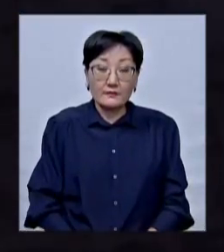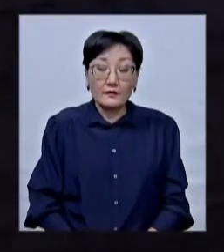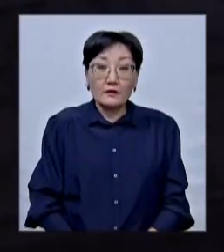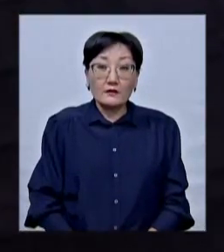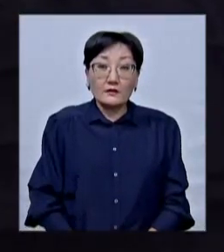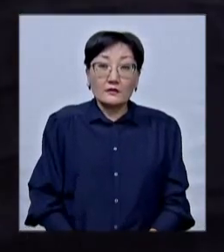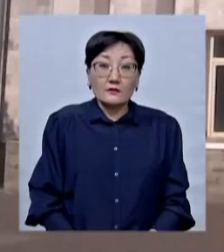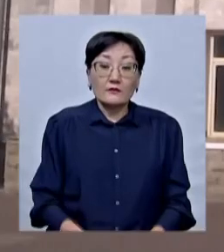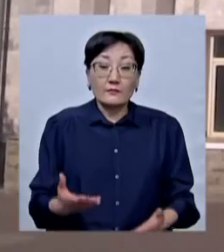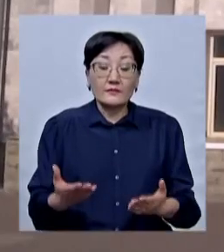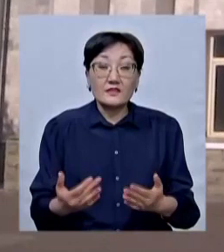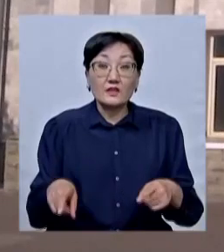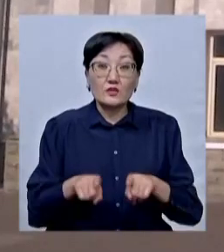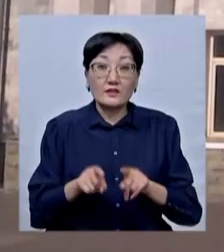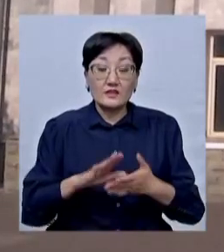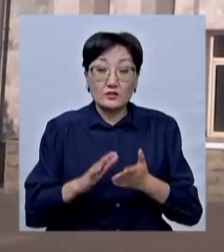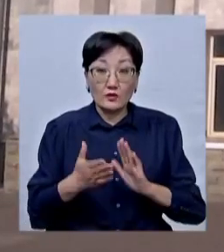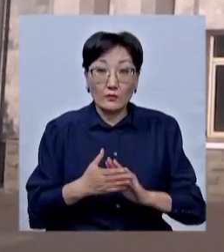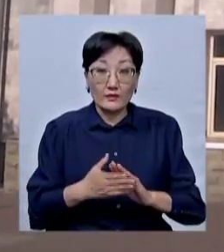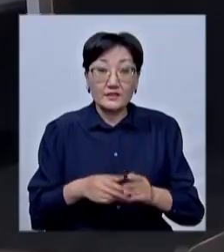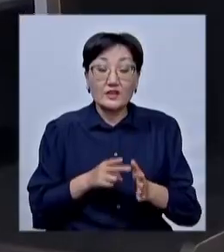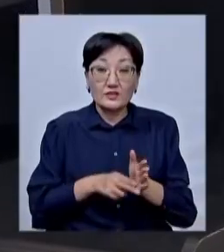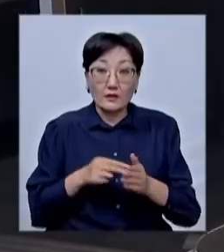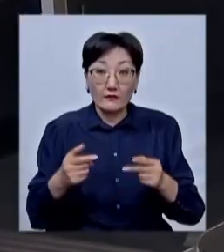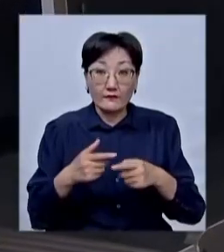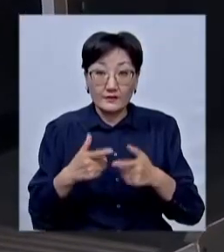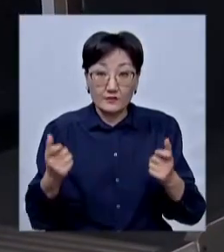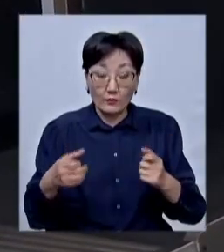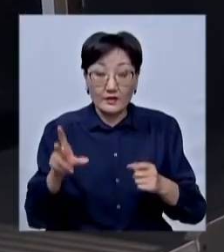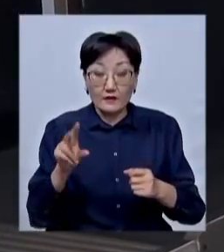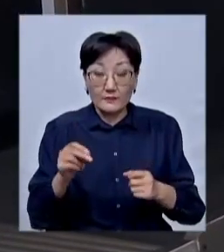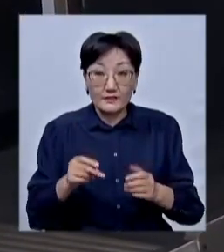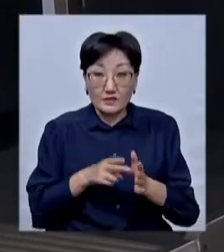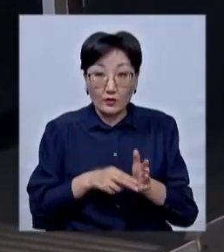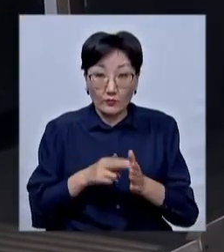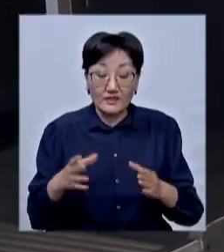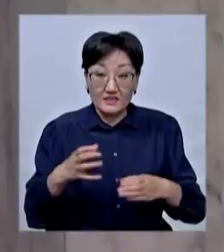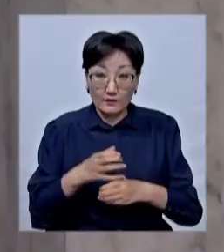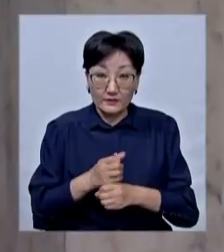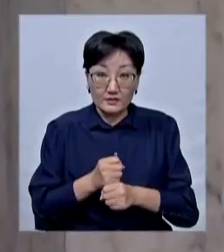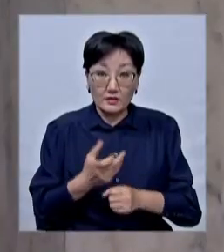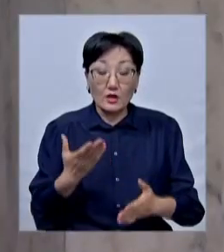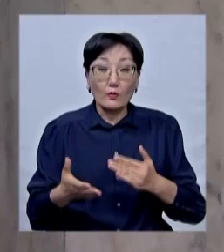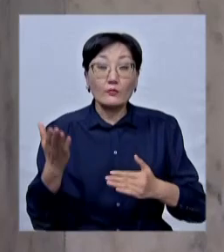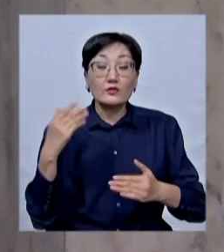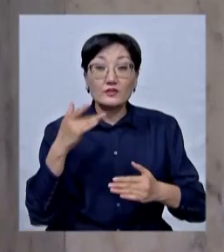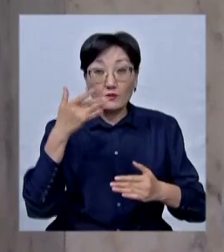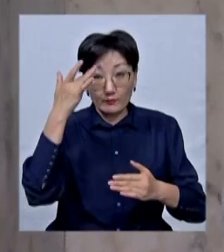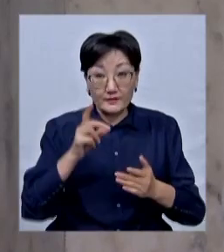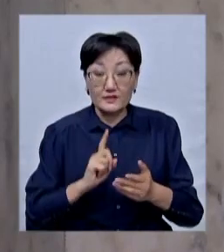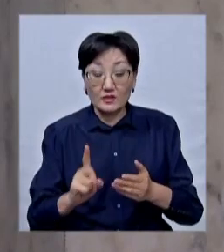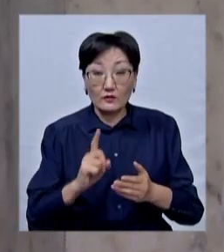маску одевай, маску. Аналогичная ситуация на железнодорожных вокзалах. Количество поездов заметно сократили. Если прошлым летом